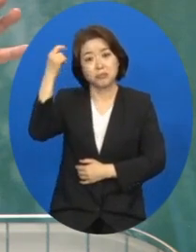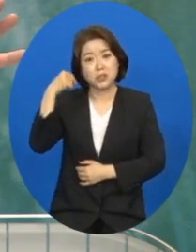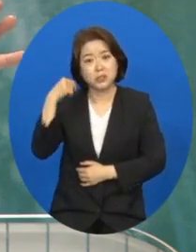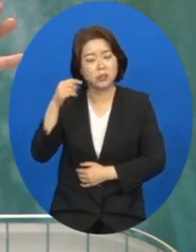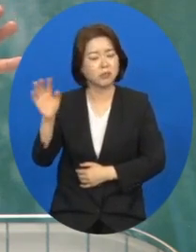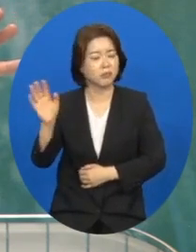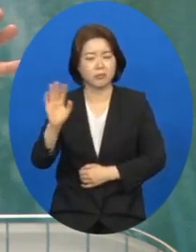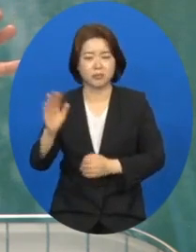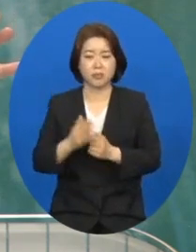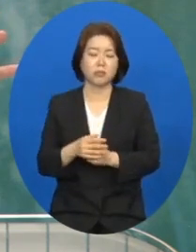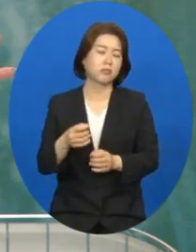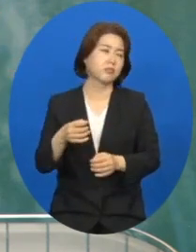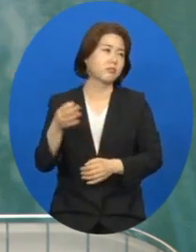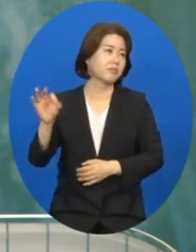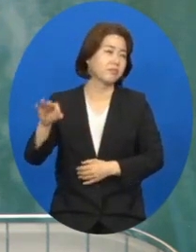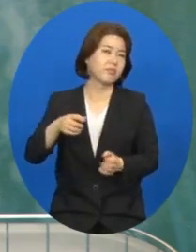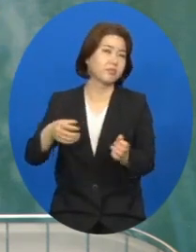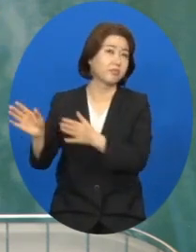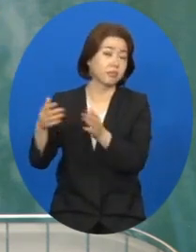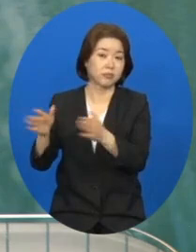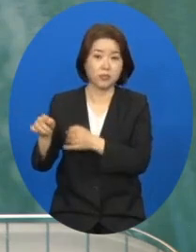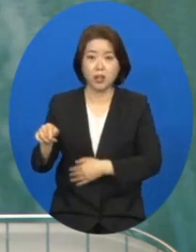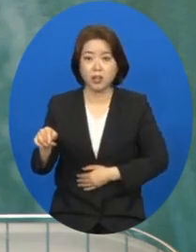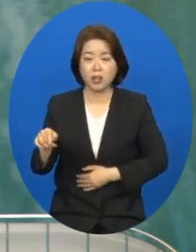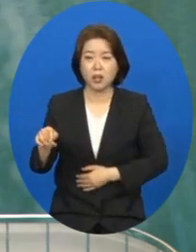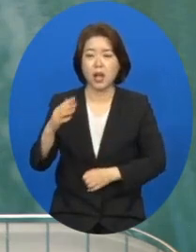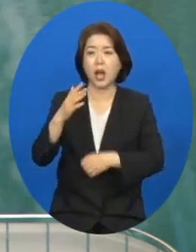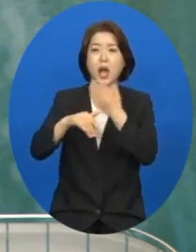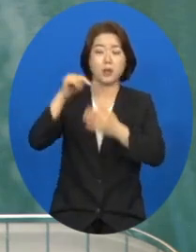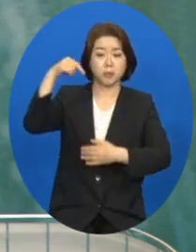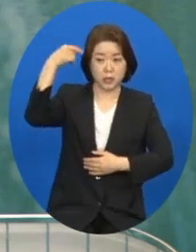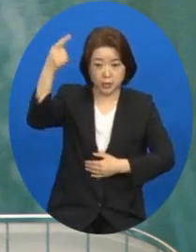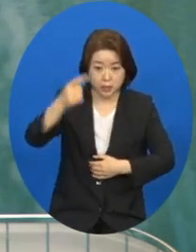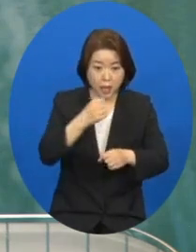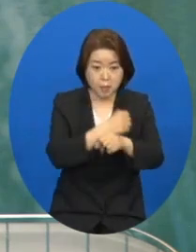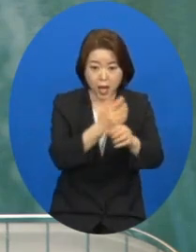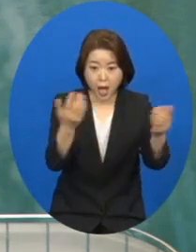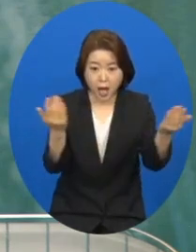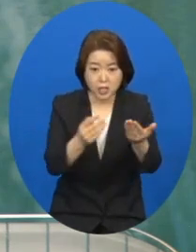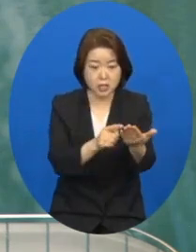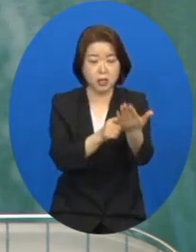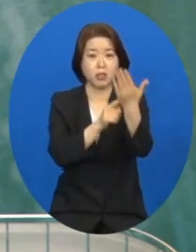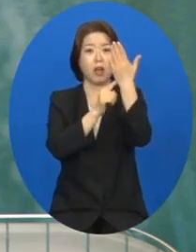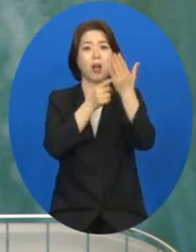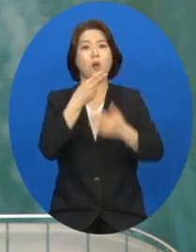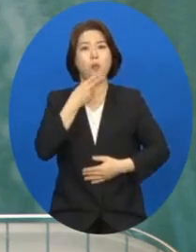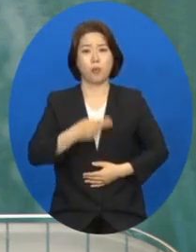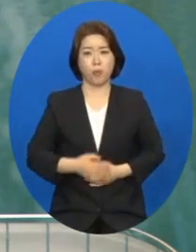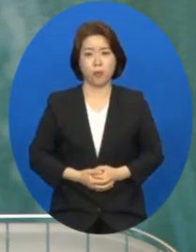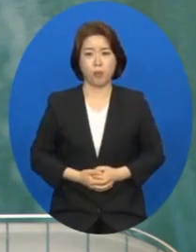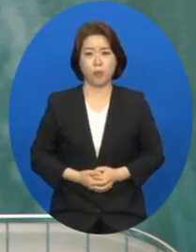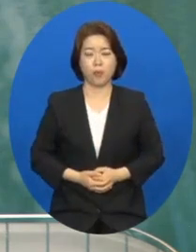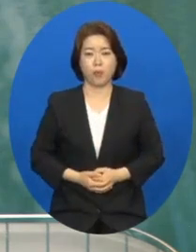않게 지나가 버리니까 하나님께서 그 다음에 하실 일들이 나타나지 않는 것입니다.